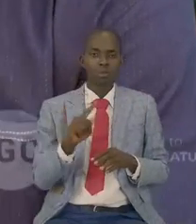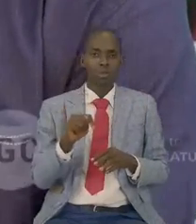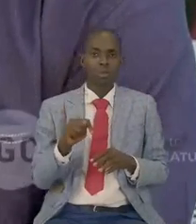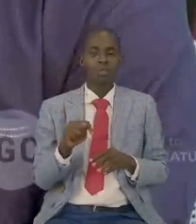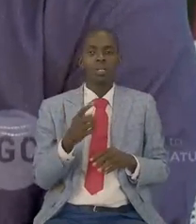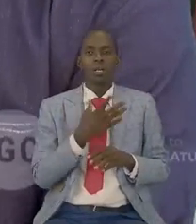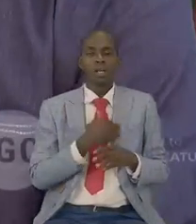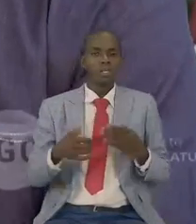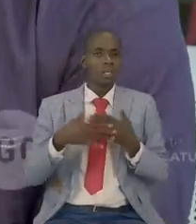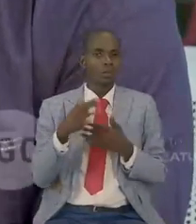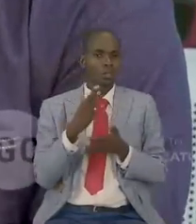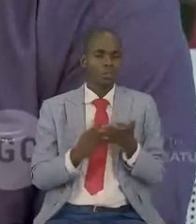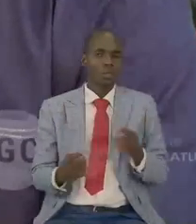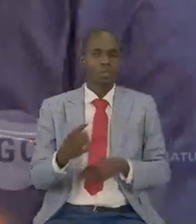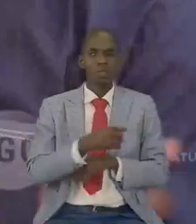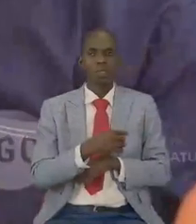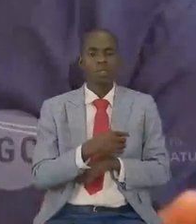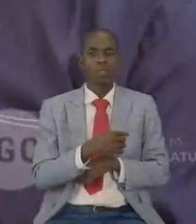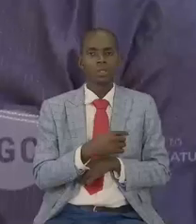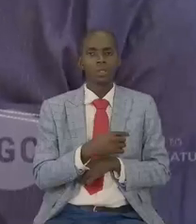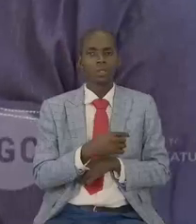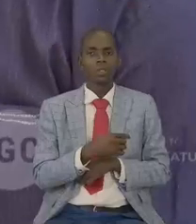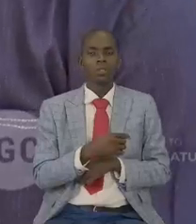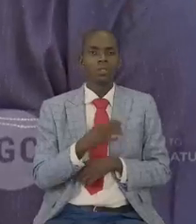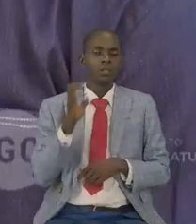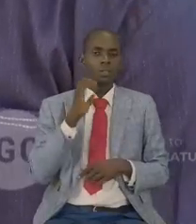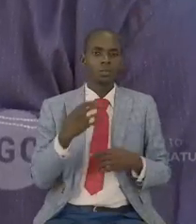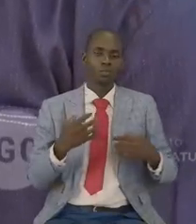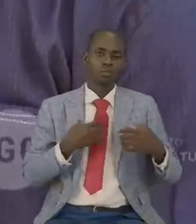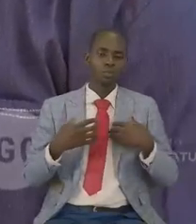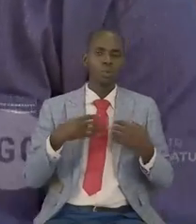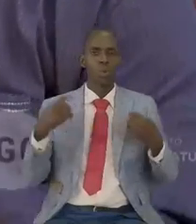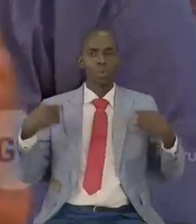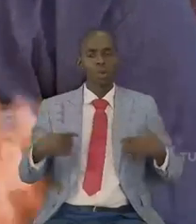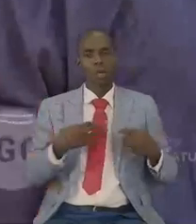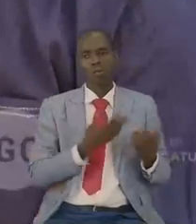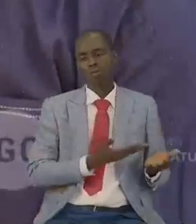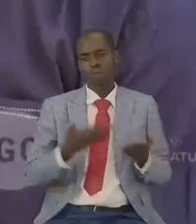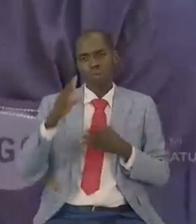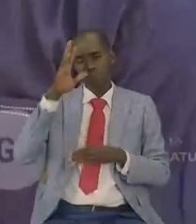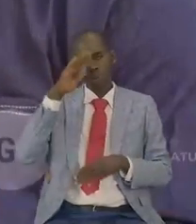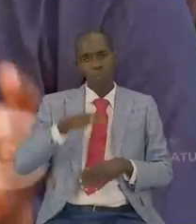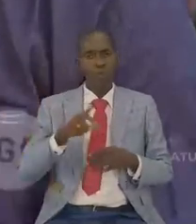quelques jours, il se plaignait de douleur. On l'a précipité à l'hôpital.